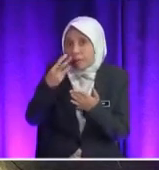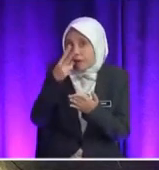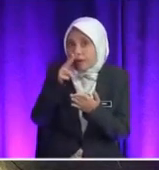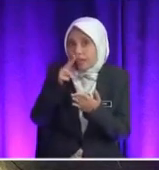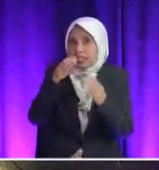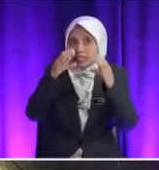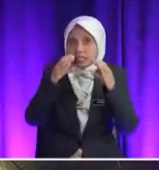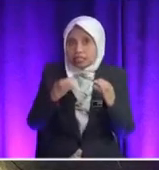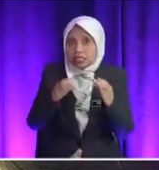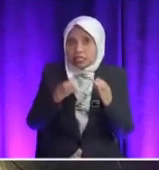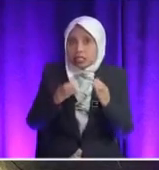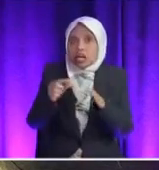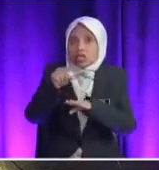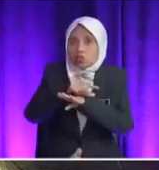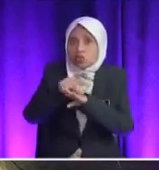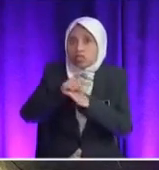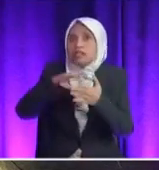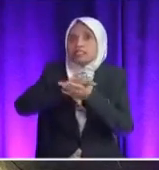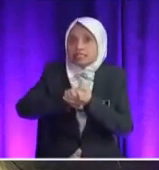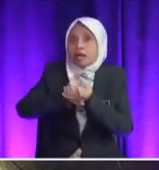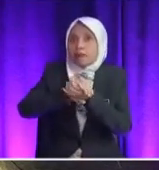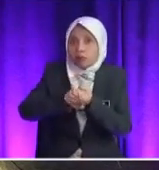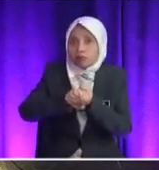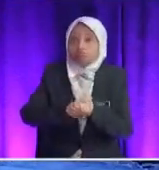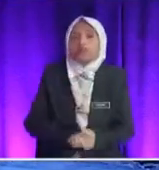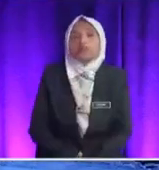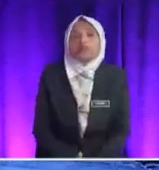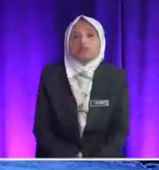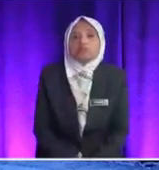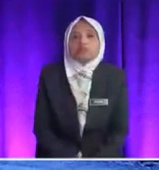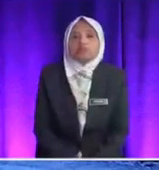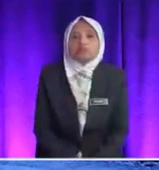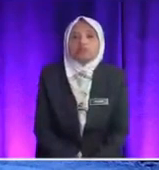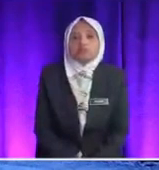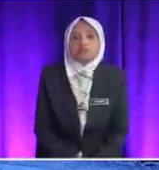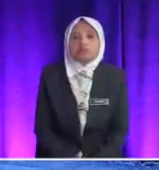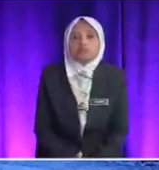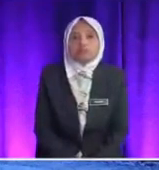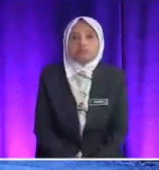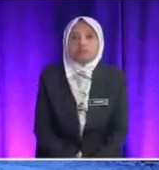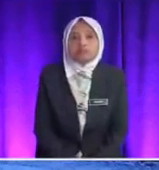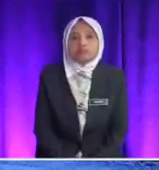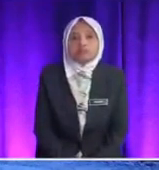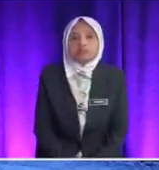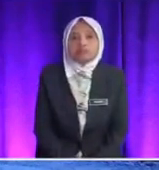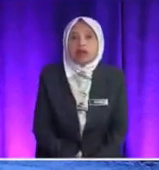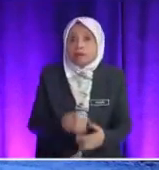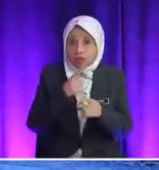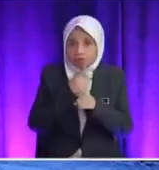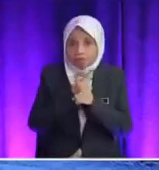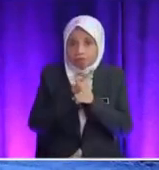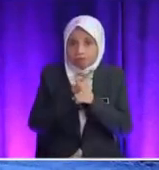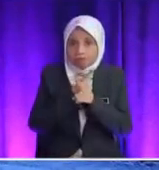j.fla tas hai hai hai hai oh itu Iya